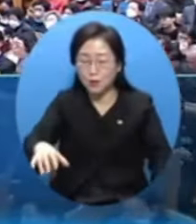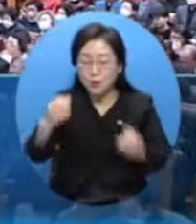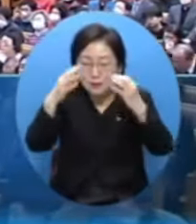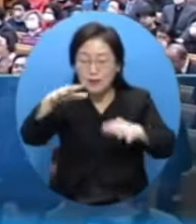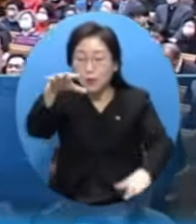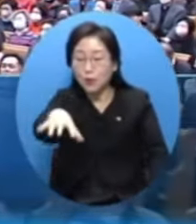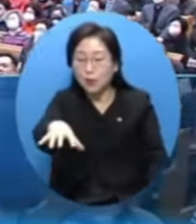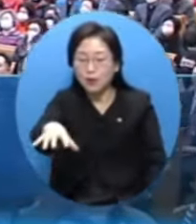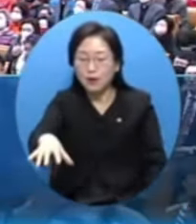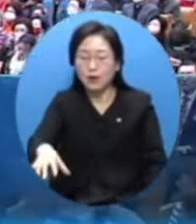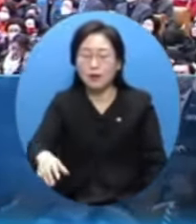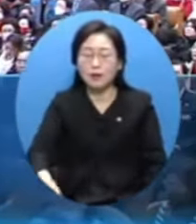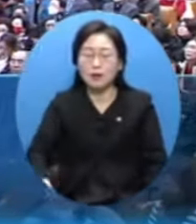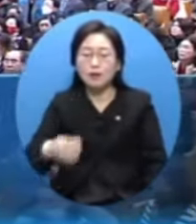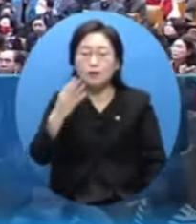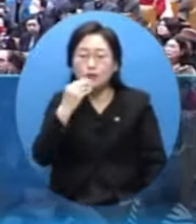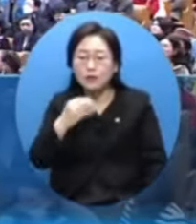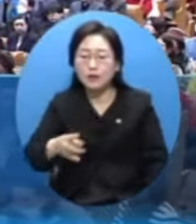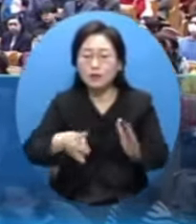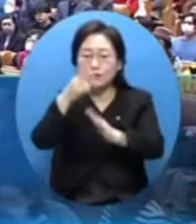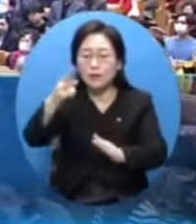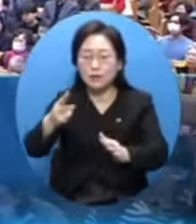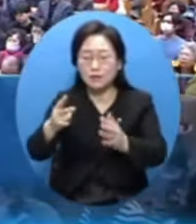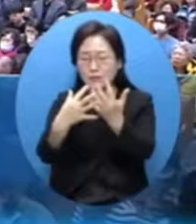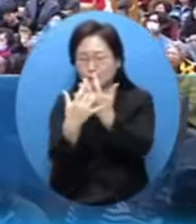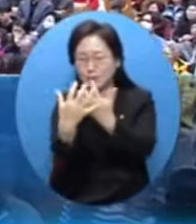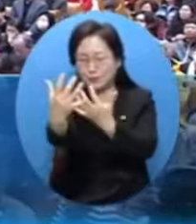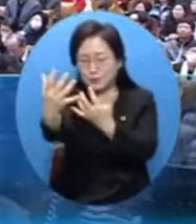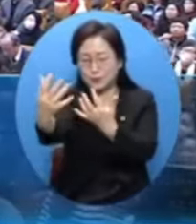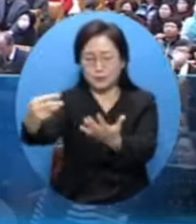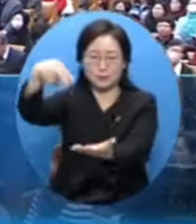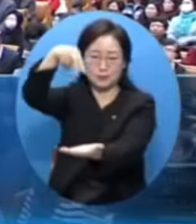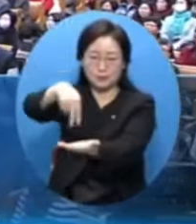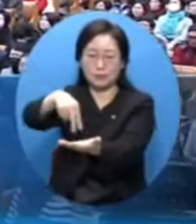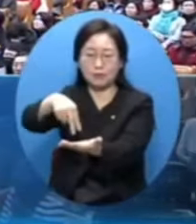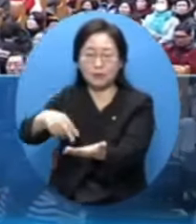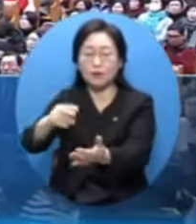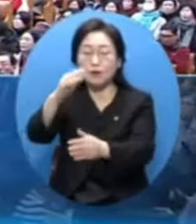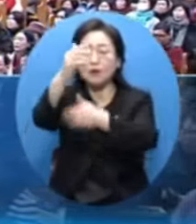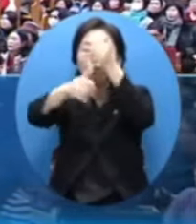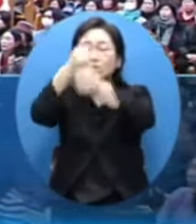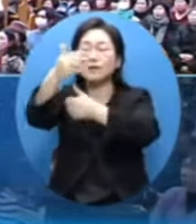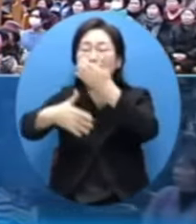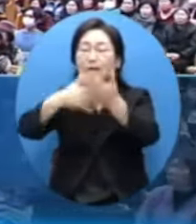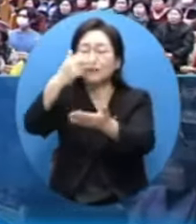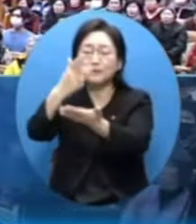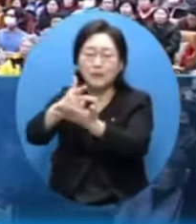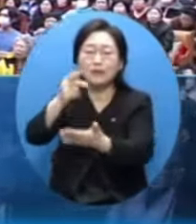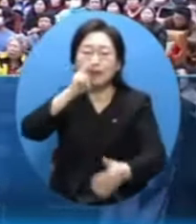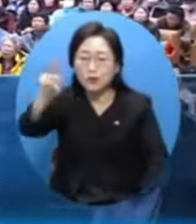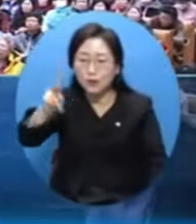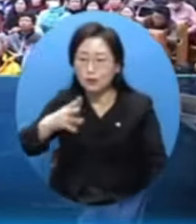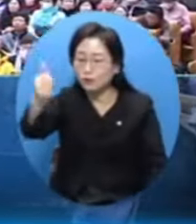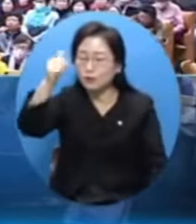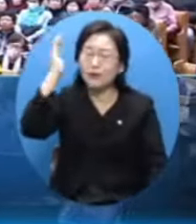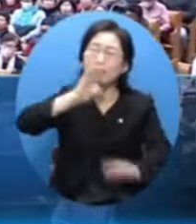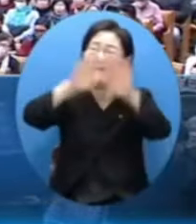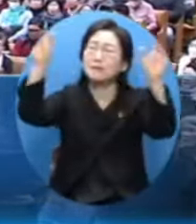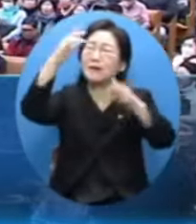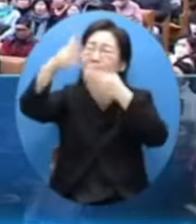앞에서 유다와 예루살렘의 회중 가운데 서서 이르되 우리 주상들의 하나님 야훼여, 주는 하늘에서